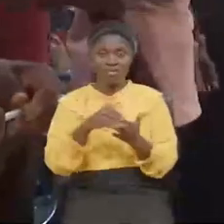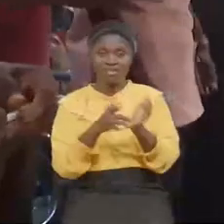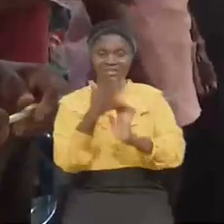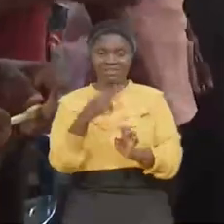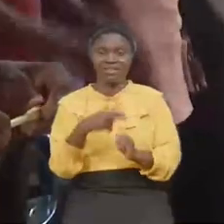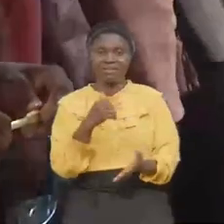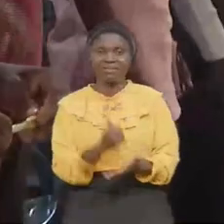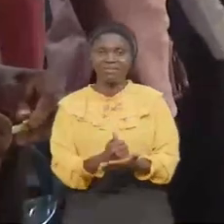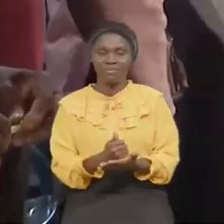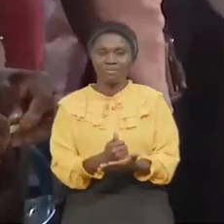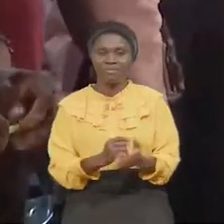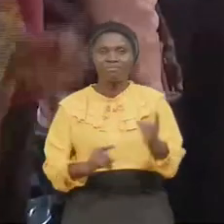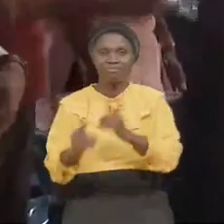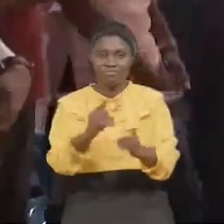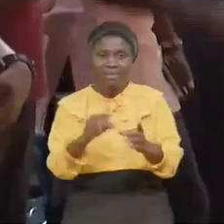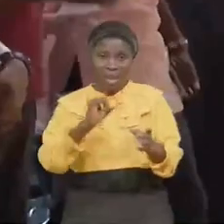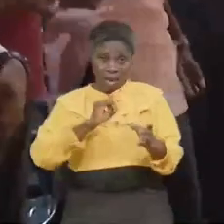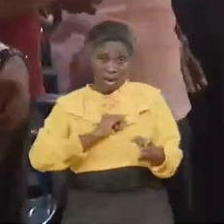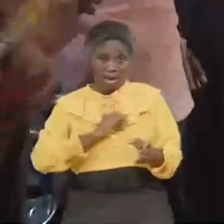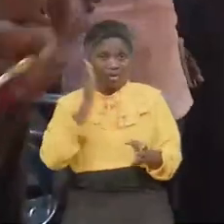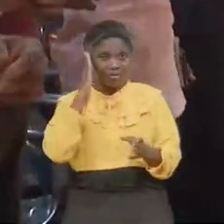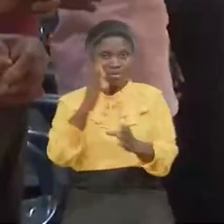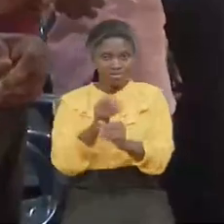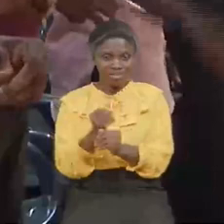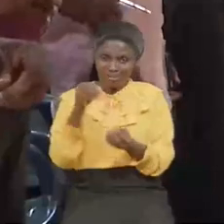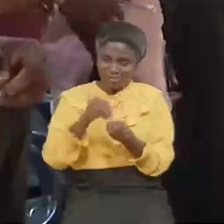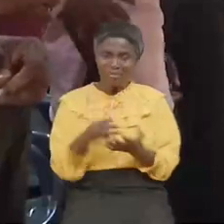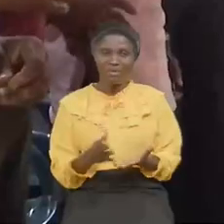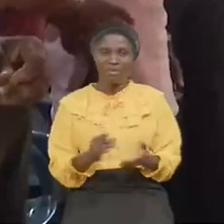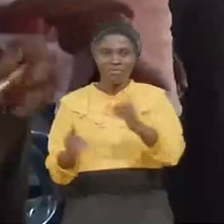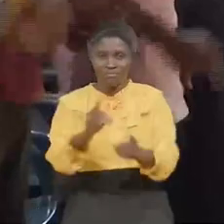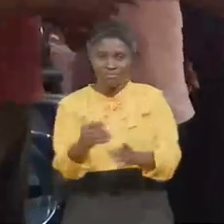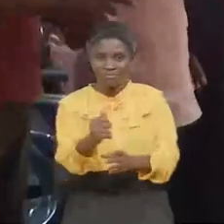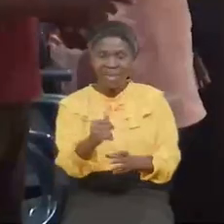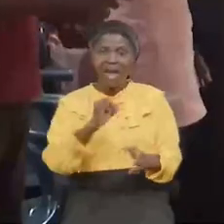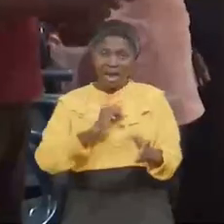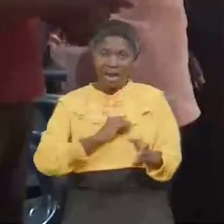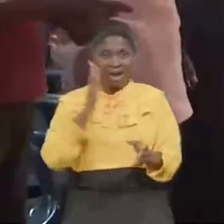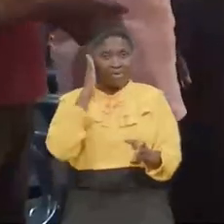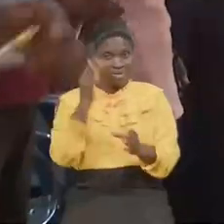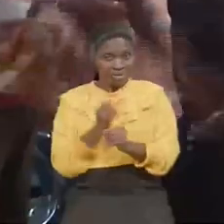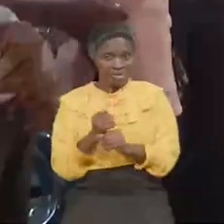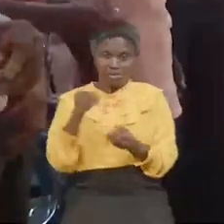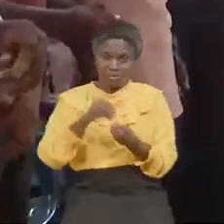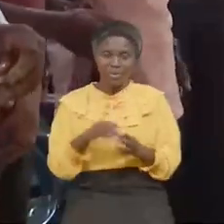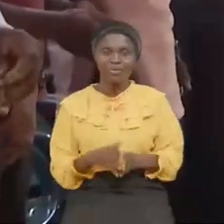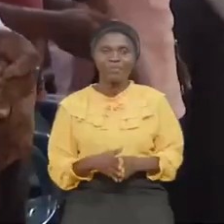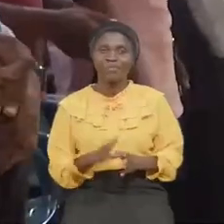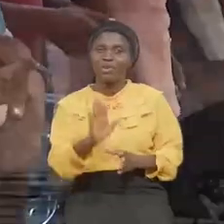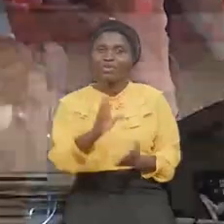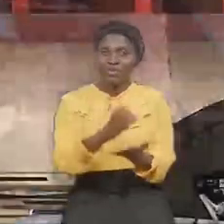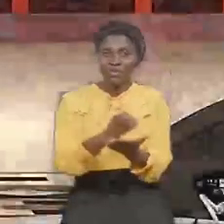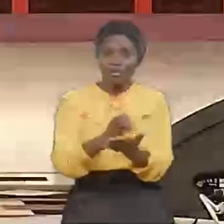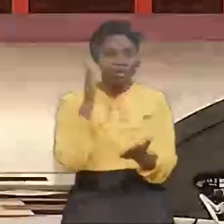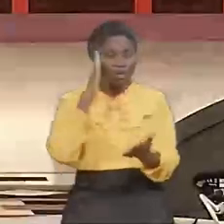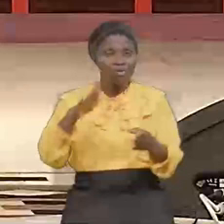Je vais recevoir plus. Je vais recevoir plus. Et ta coupe va déborder